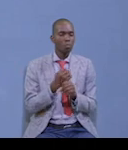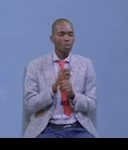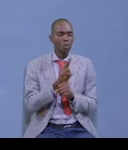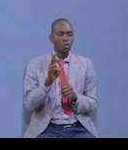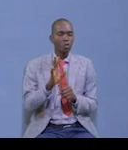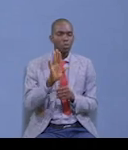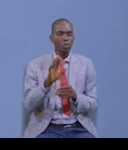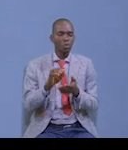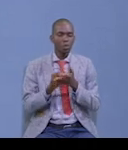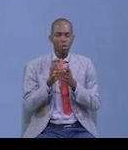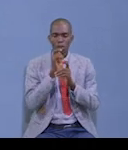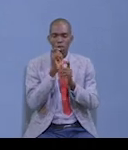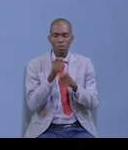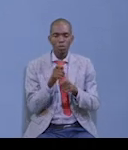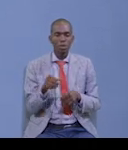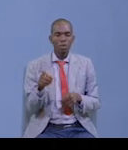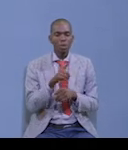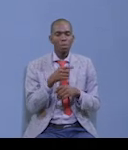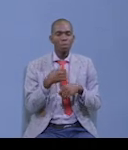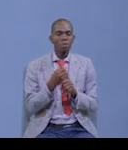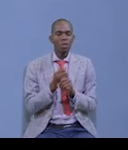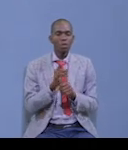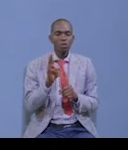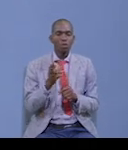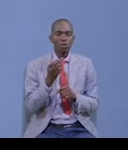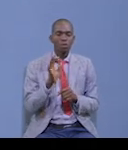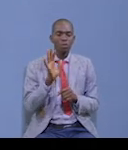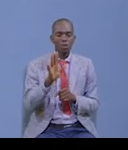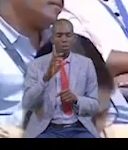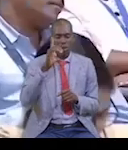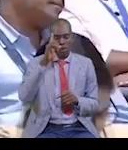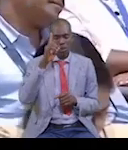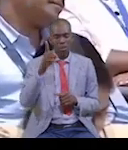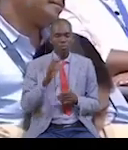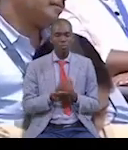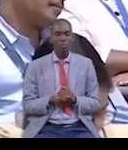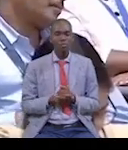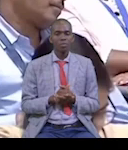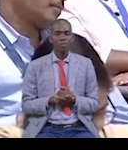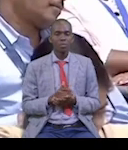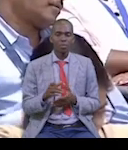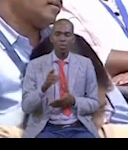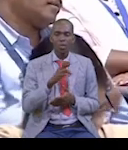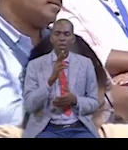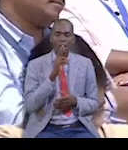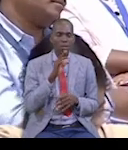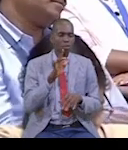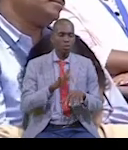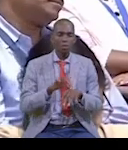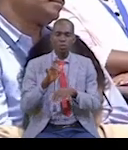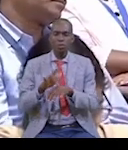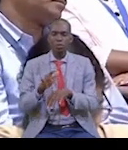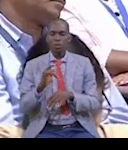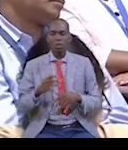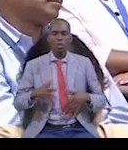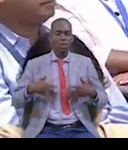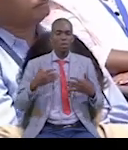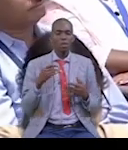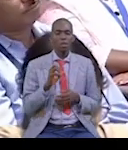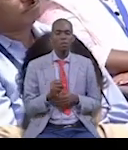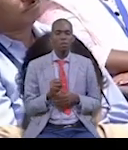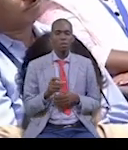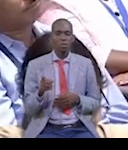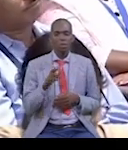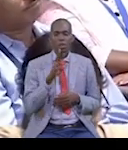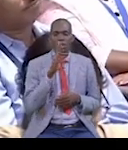వరాలు వినియోగించుకోవాలి. They make use of their talents. తలాంతులు వినియోగించుకోవాలి. They're touching lives. మరి జీవితాలను తాకుతున్నారు. They're transforming